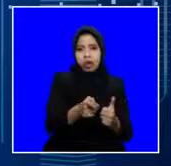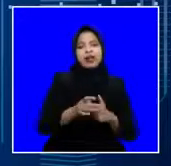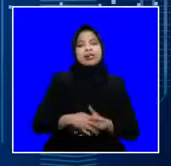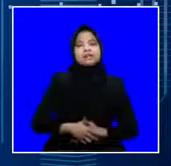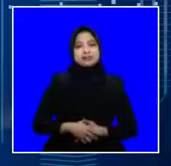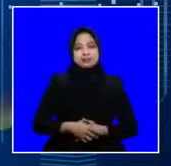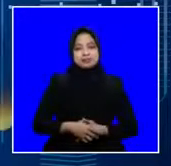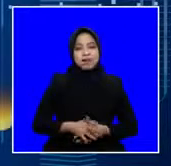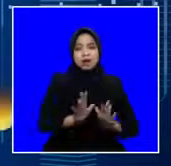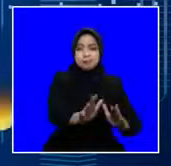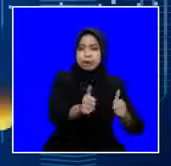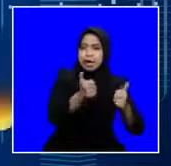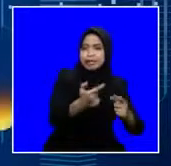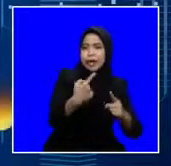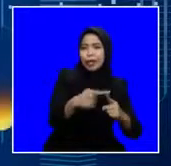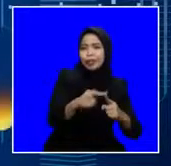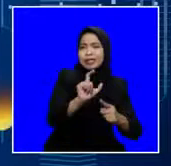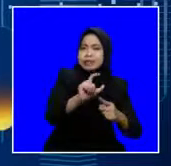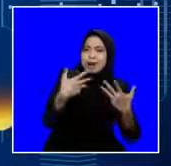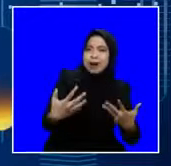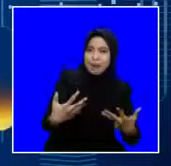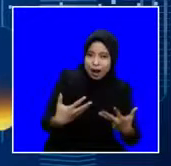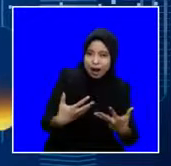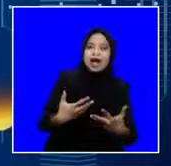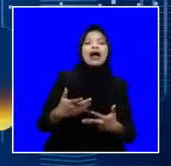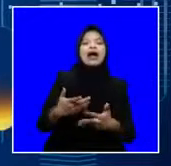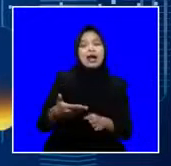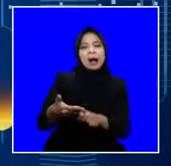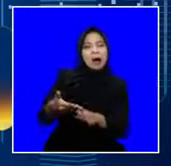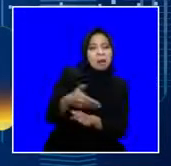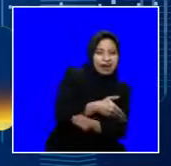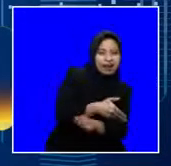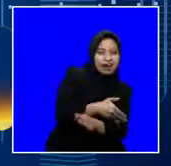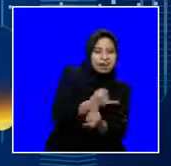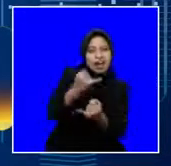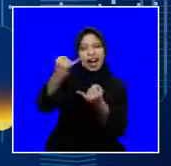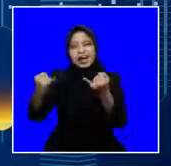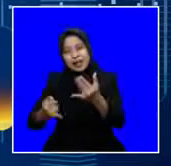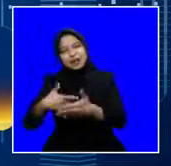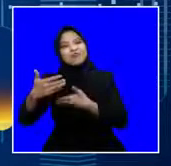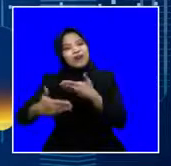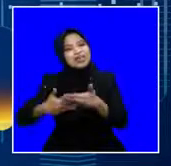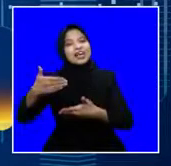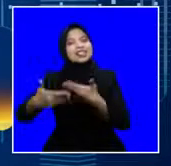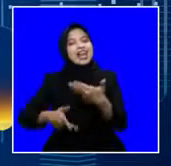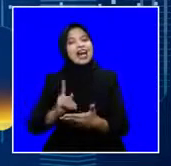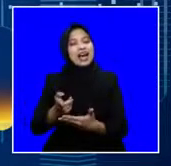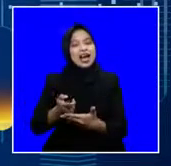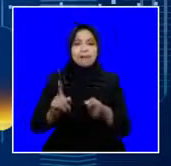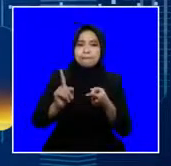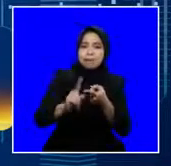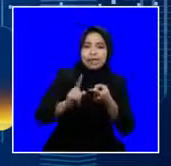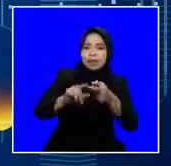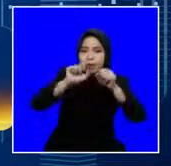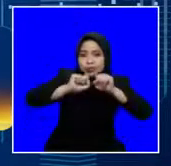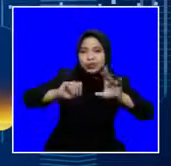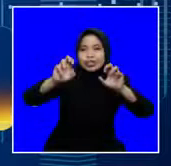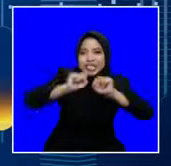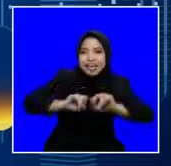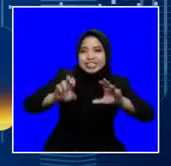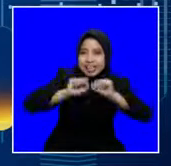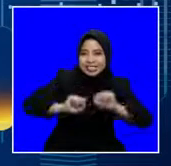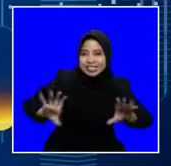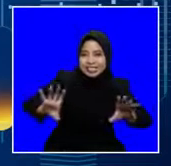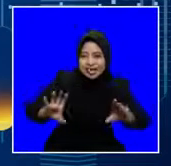Nah, ukuran keberhasilan ini meliputi berbagai proses dari awal sampai akhir, mulai dari sosialisasi. Kami